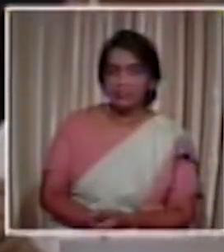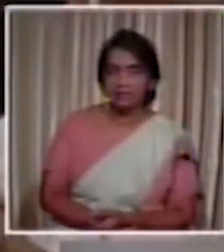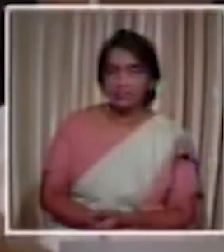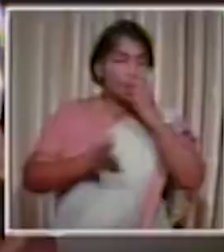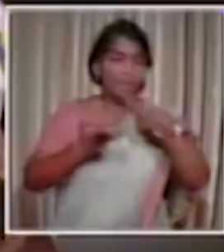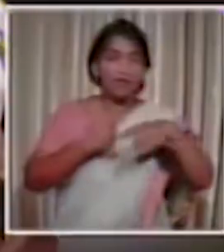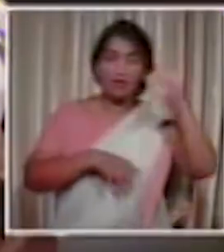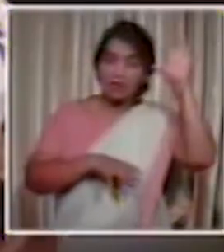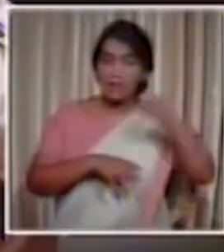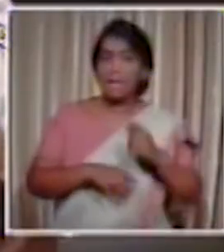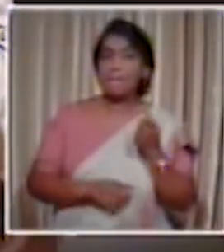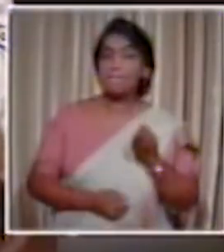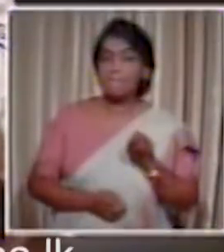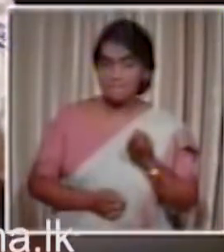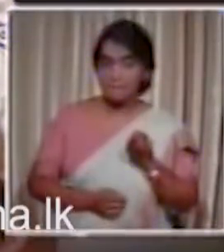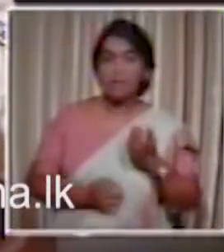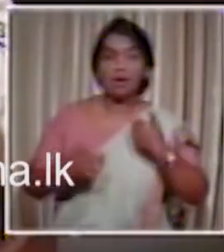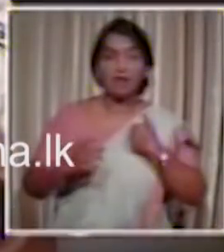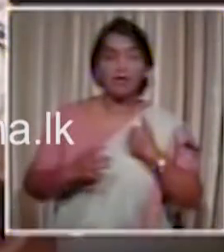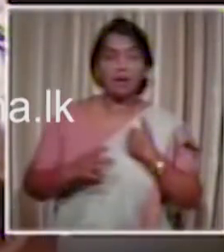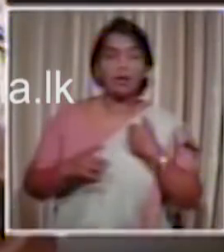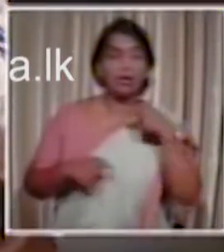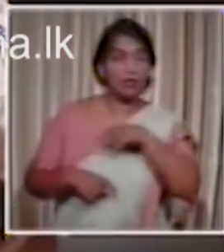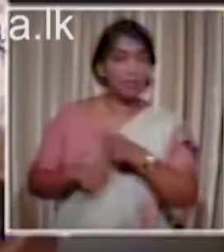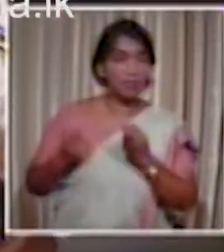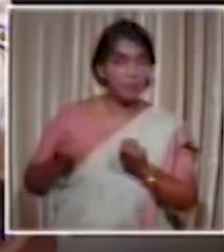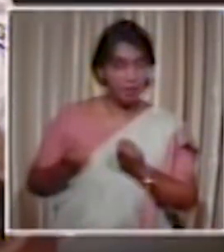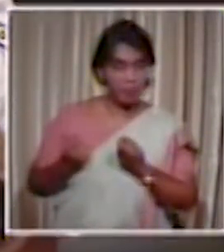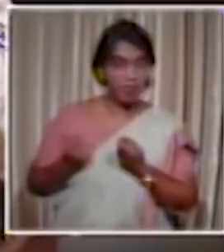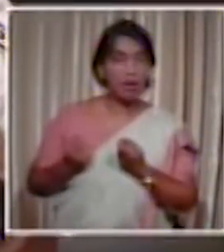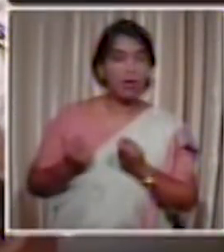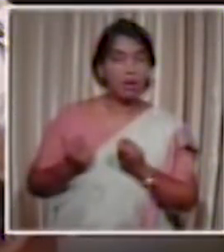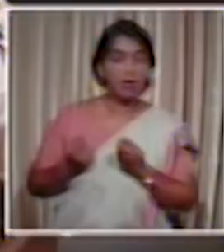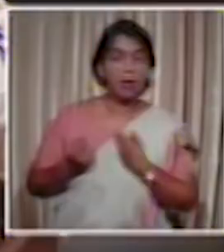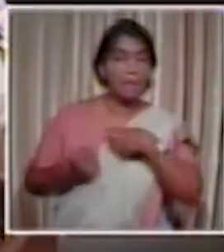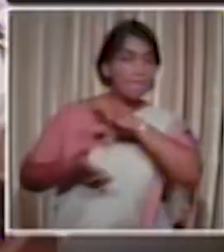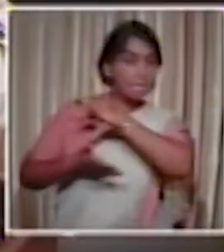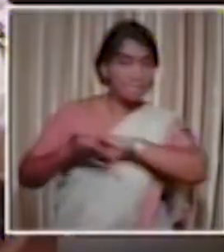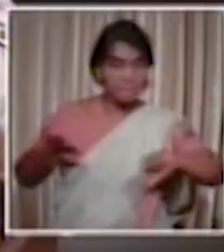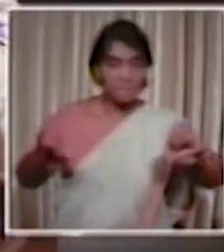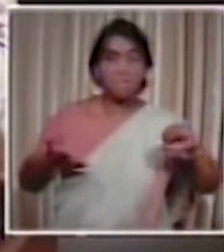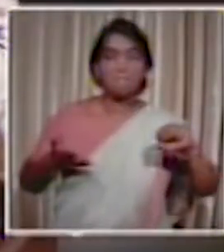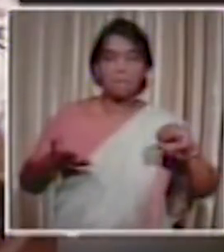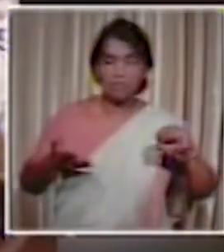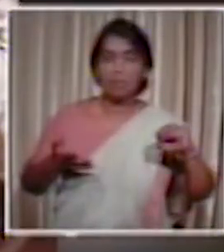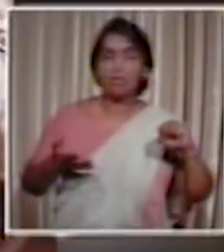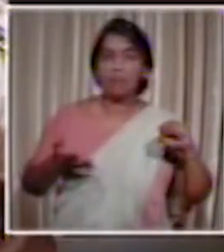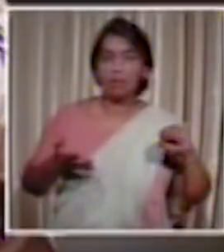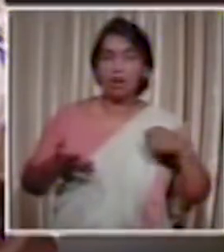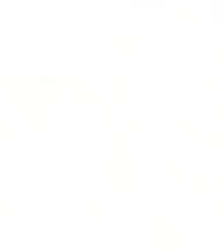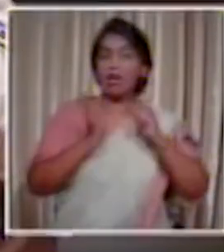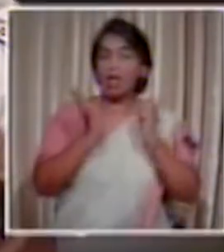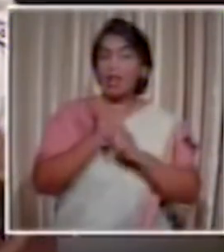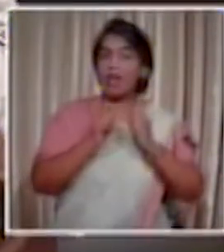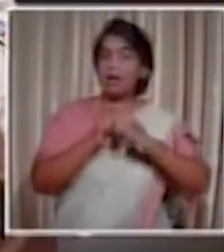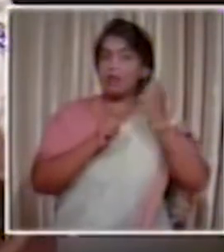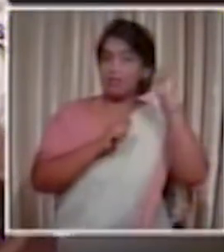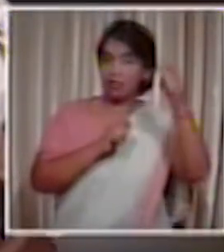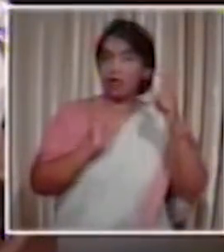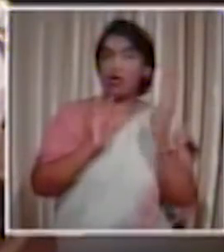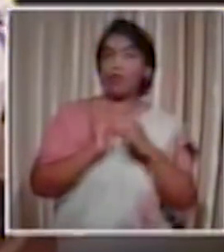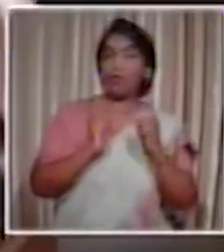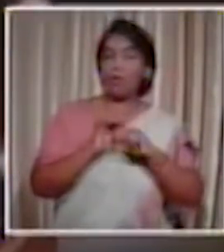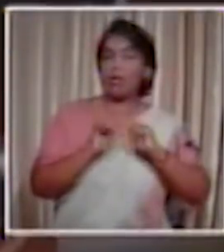ඒත් කැමති නෑ අපේ රිසර්ව්ස් ටික පාවිච්චි කරා කරුණාකරලා නිසද්ද වෙන මන්තුමාලා ඔලිය